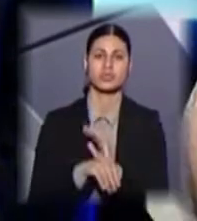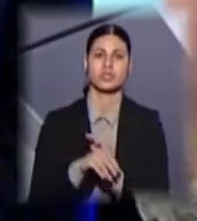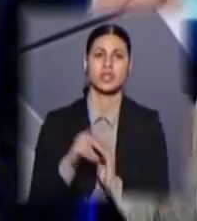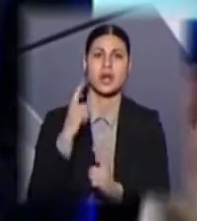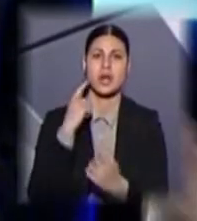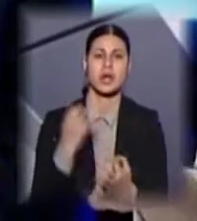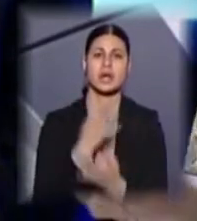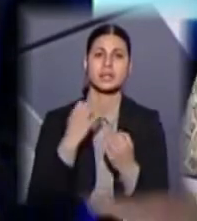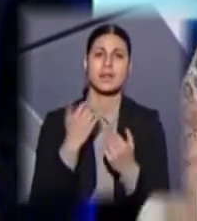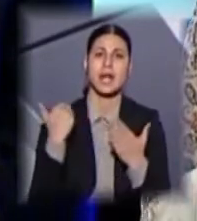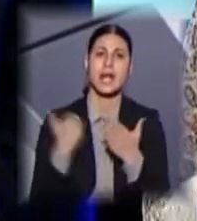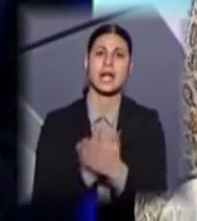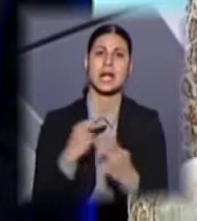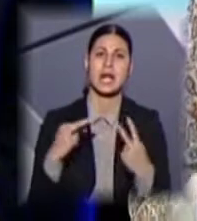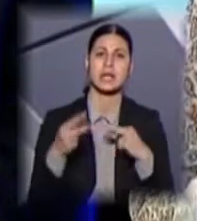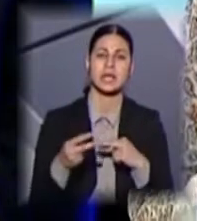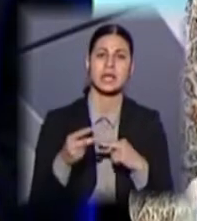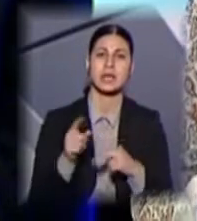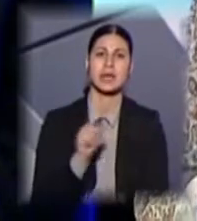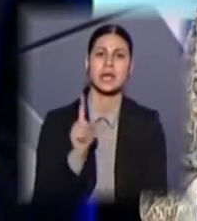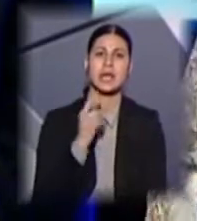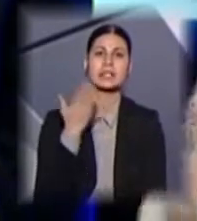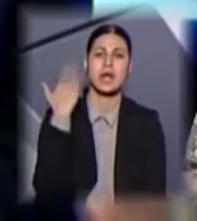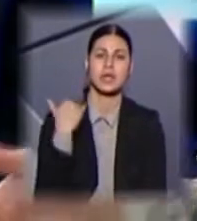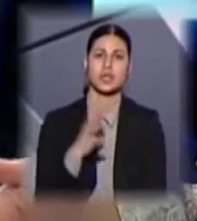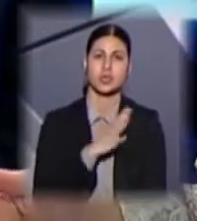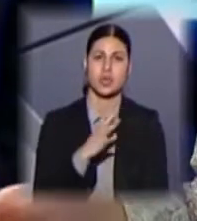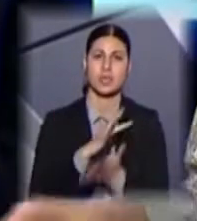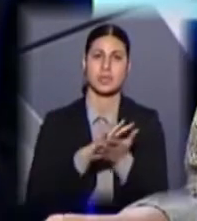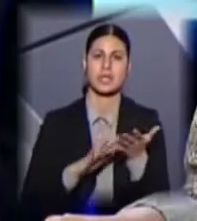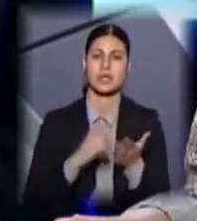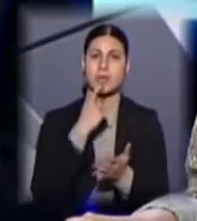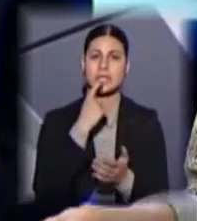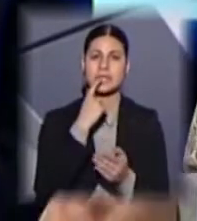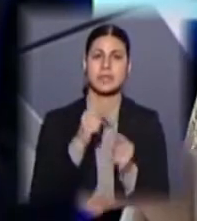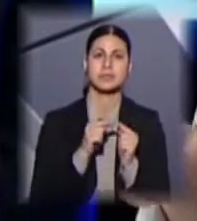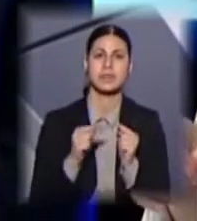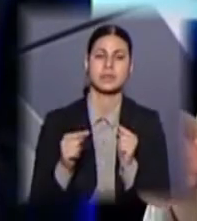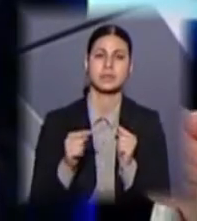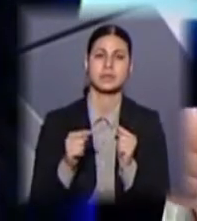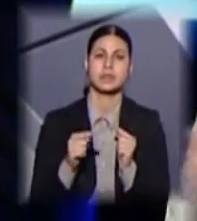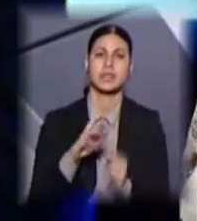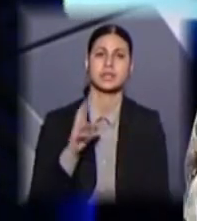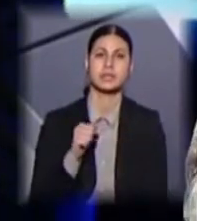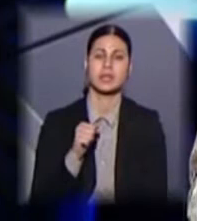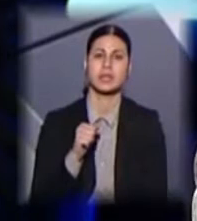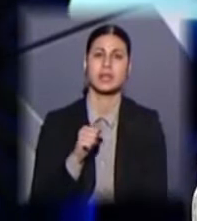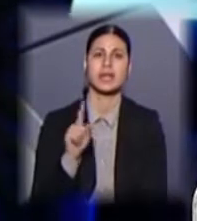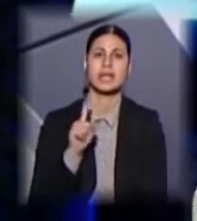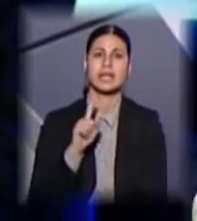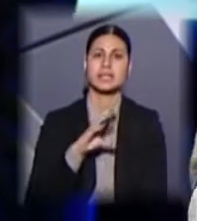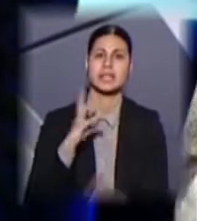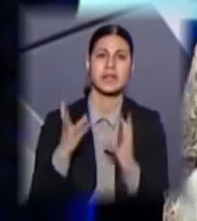ხდება განახლება იმის, რაც მანამდე იყო და მიმდინარეობდა წლების მანძილზე, და რაც